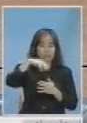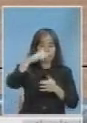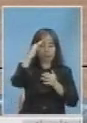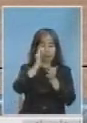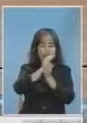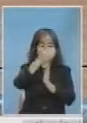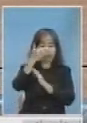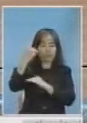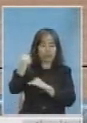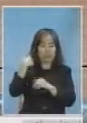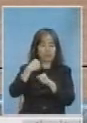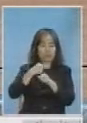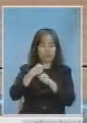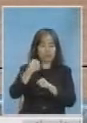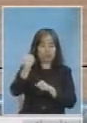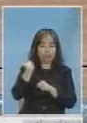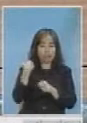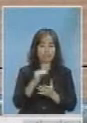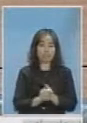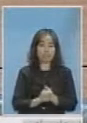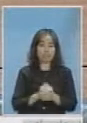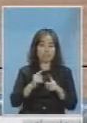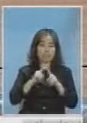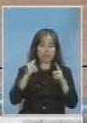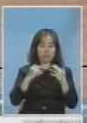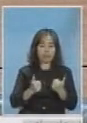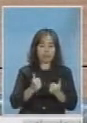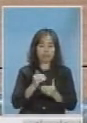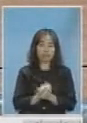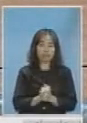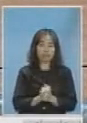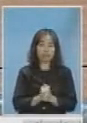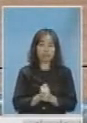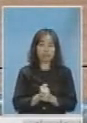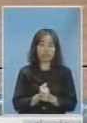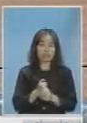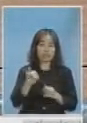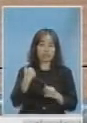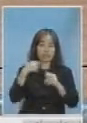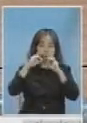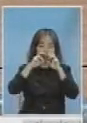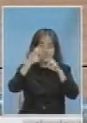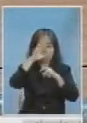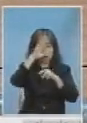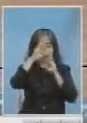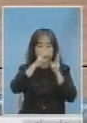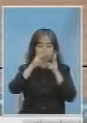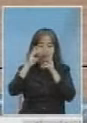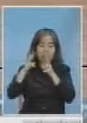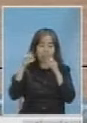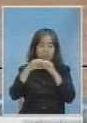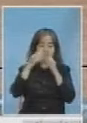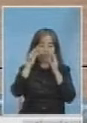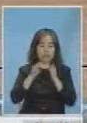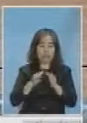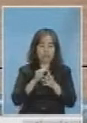เขาก็ทำงานแต่ว่าเมื่อเขาไปสืบสอหาพฤติกรรมของกลุ่มบุคคลและองค์กร